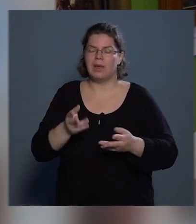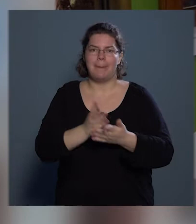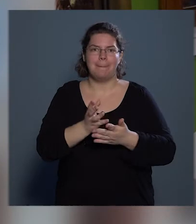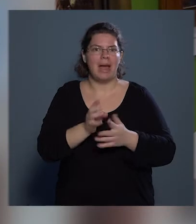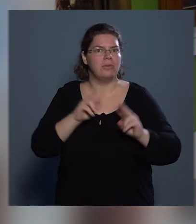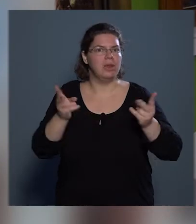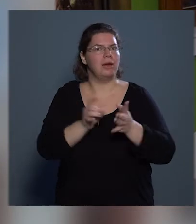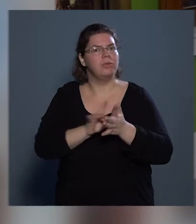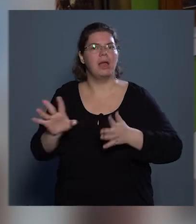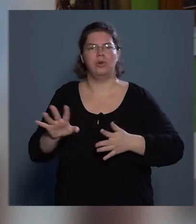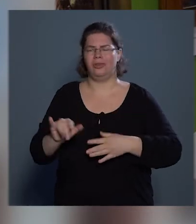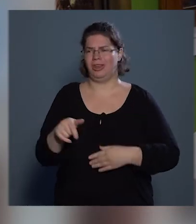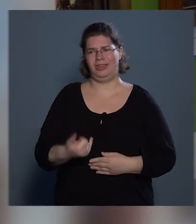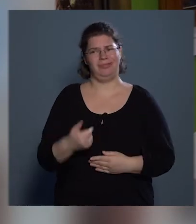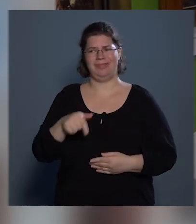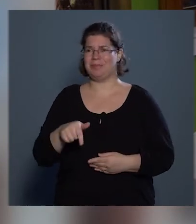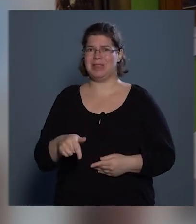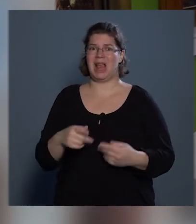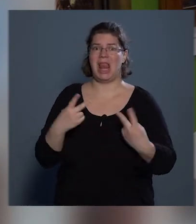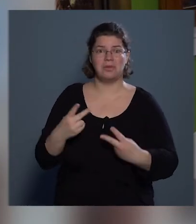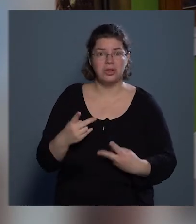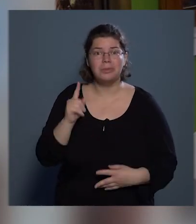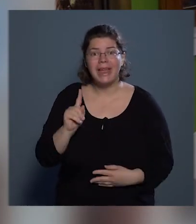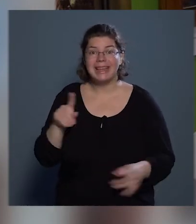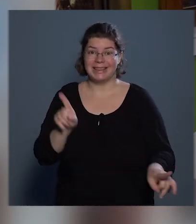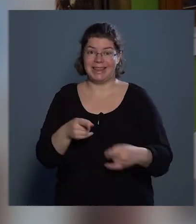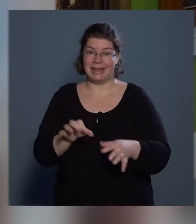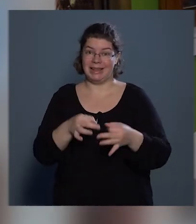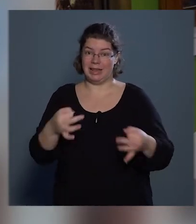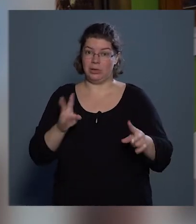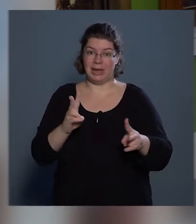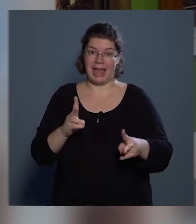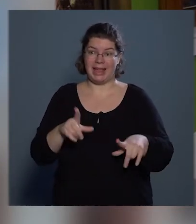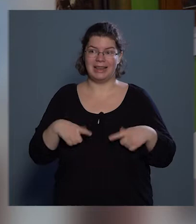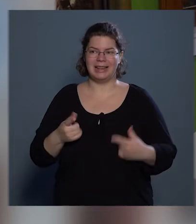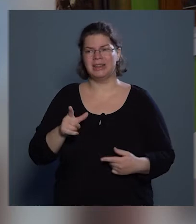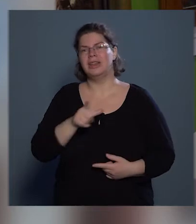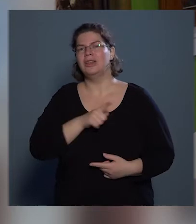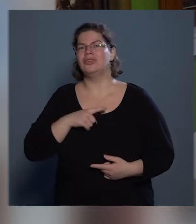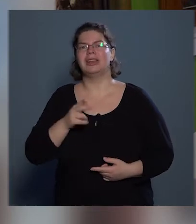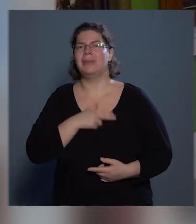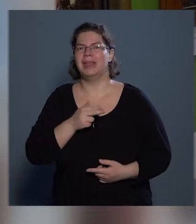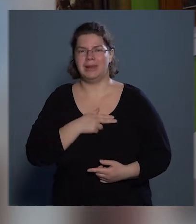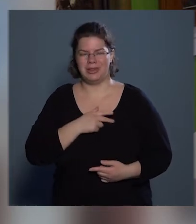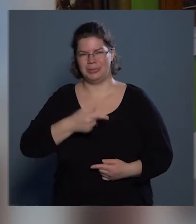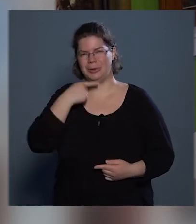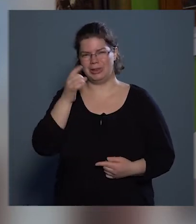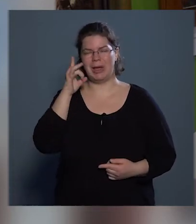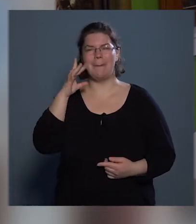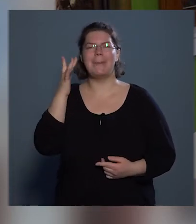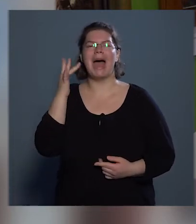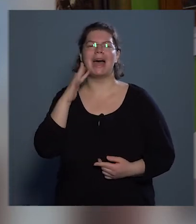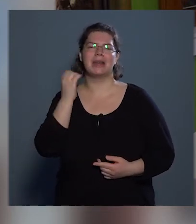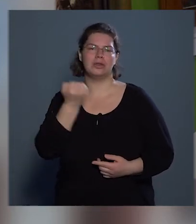nem ez a legfontosabb, holott zene nélkül lehet élni, csak nem érdemes, mondott a Bárdos tanár úr. És ez így van, mert nagyon